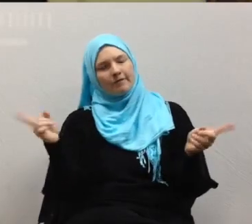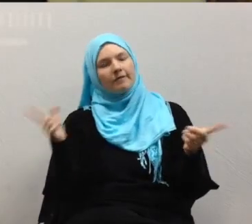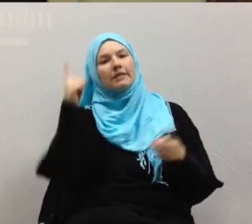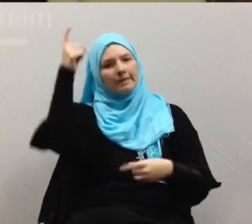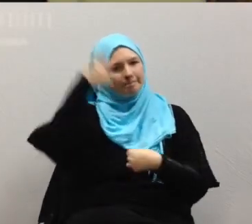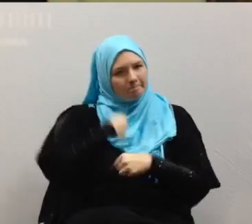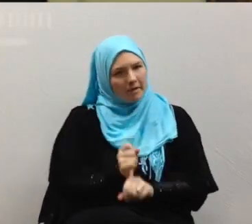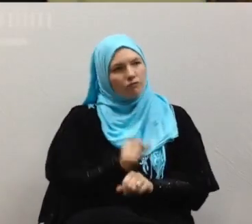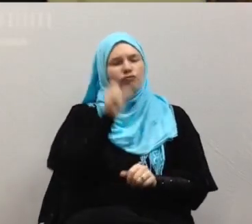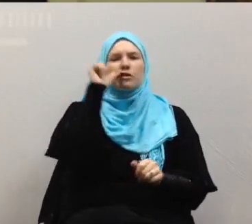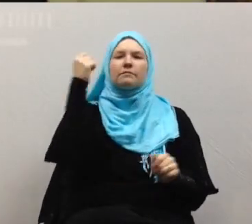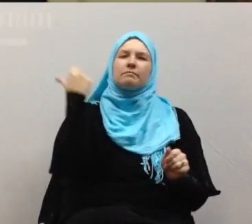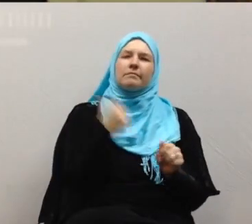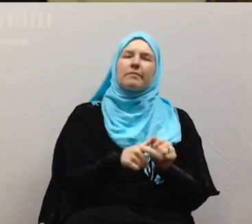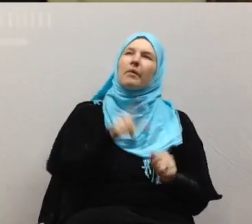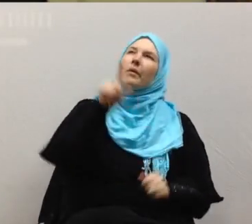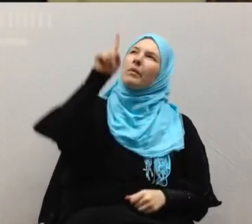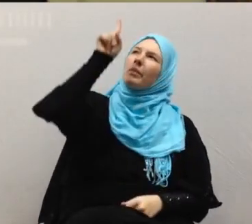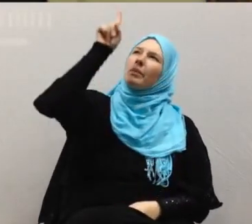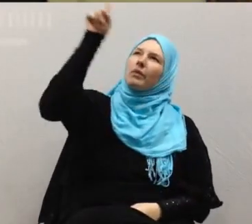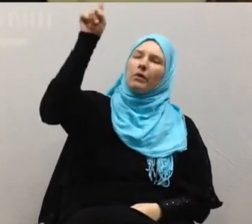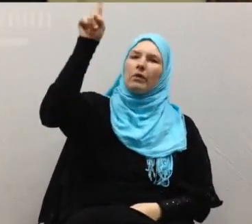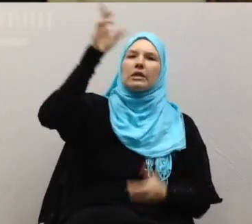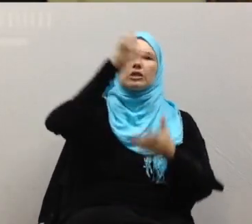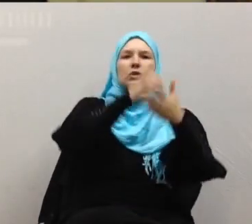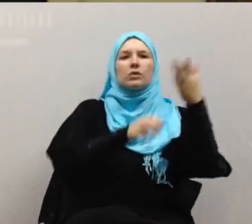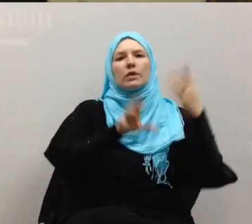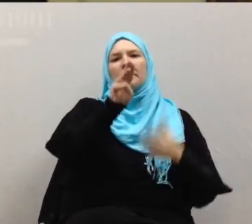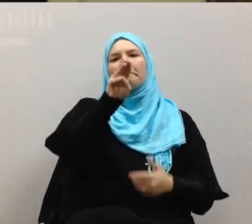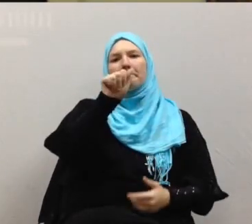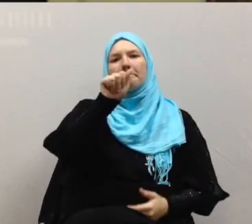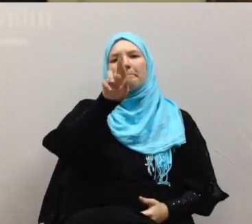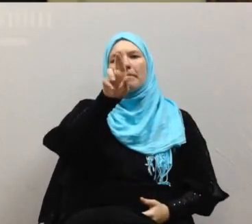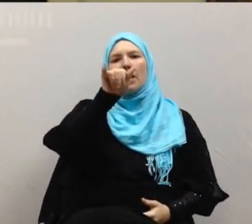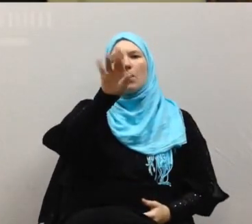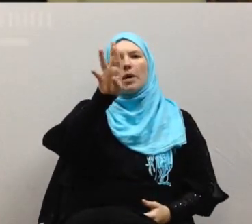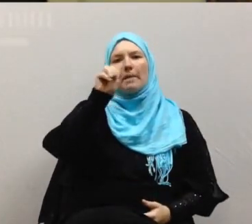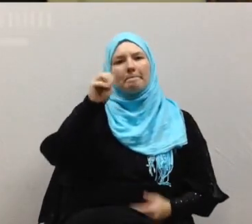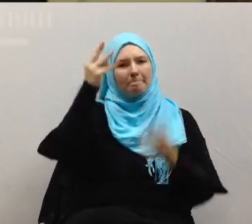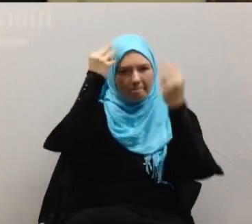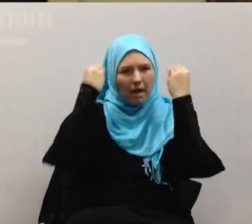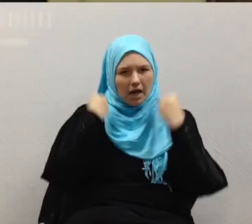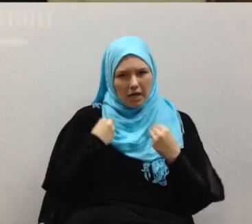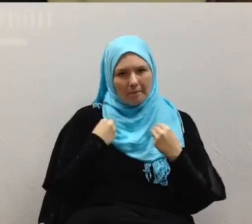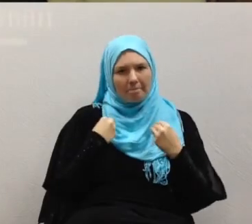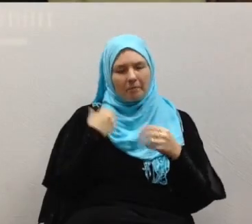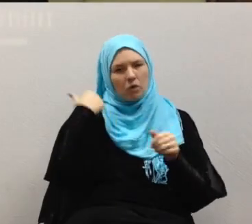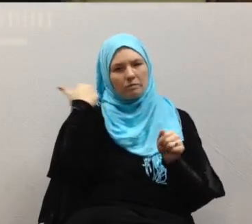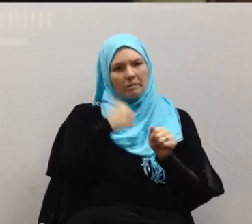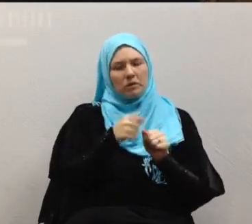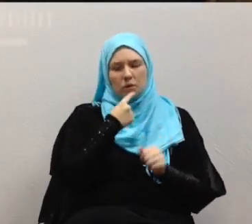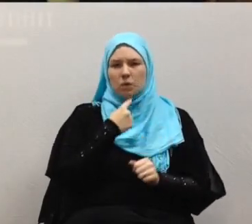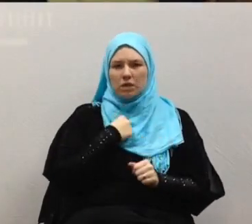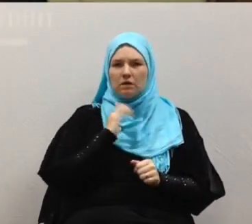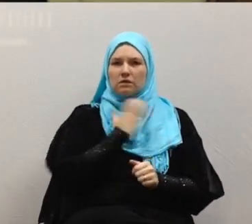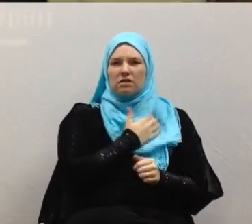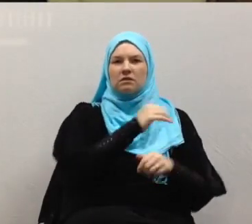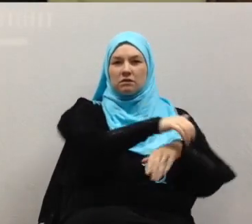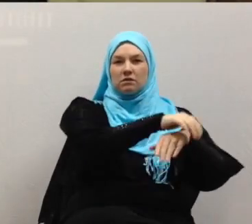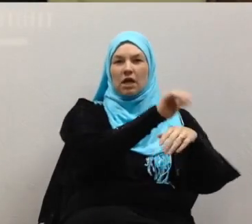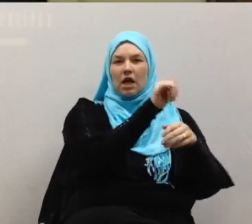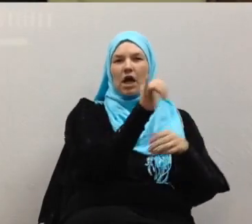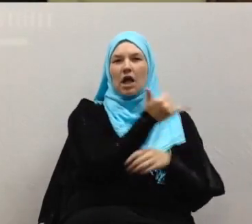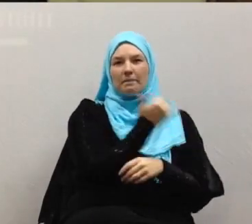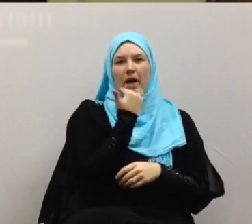You remember Allah subhanahu wa ta'ala in Surah Maryam telling us, وَكُلُّكُمْ آتِيهِ يَوْمَ الْقِيَامَةِ